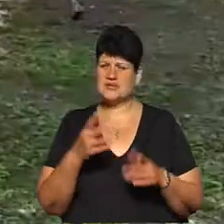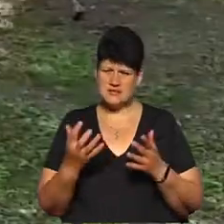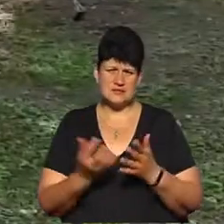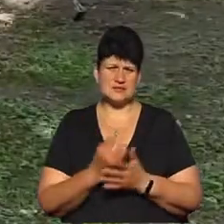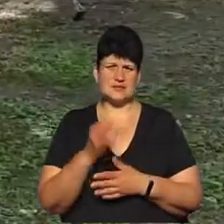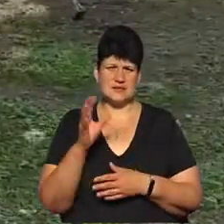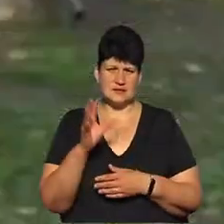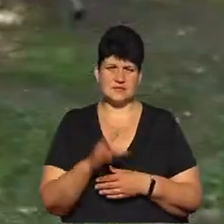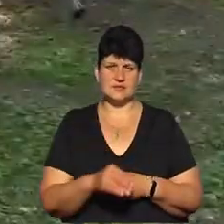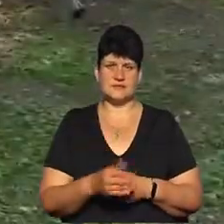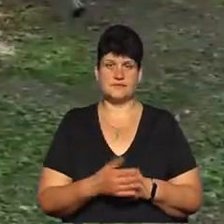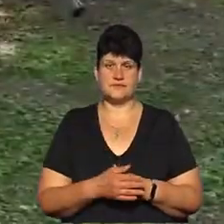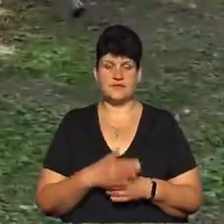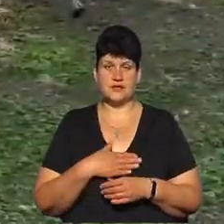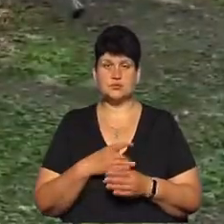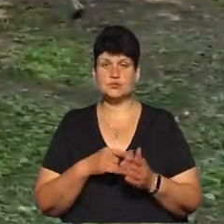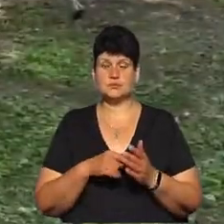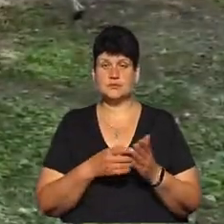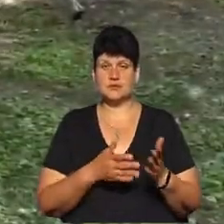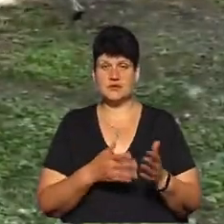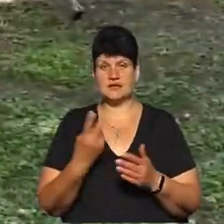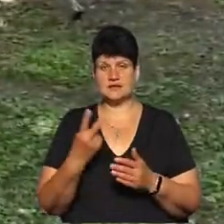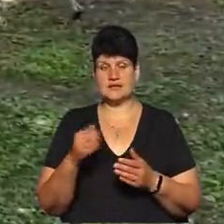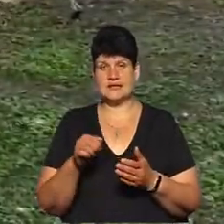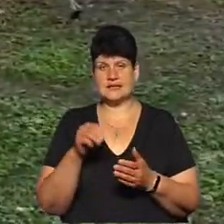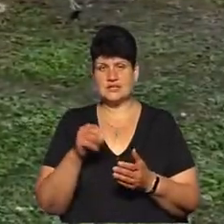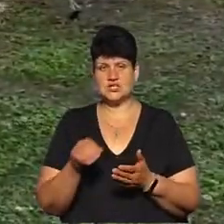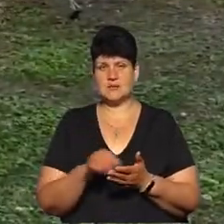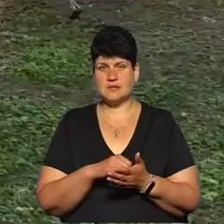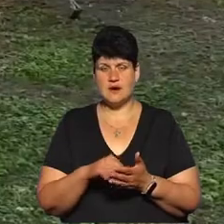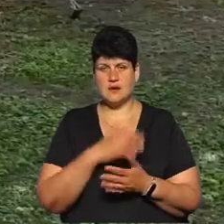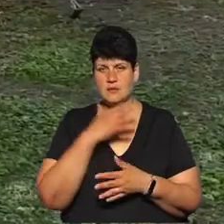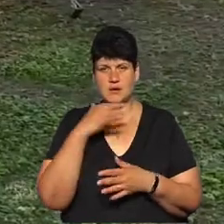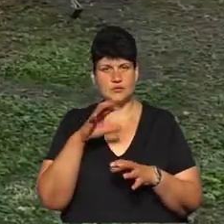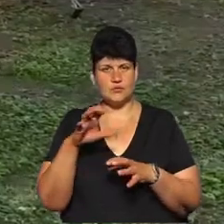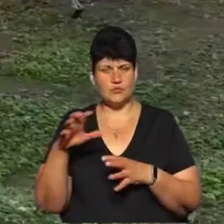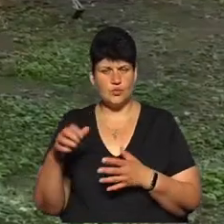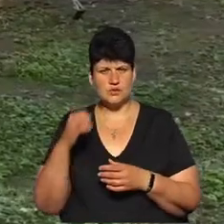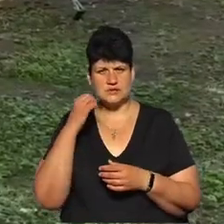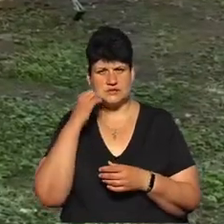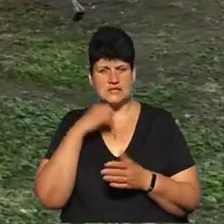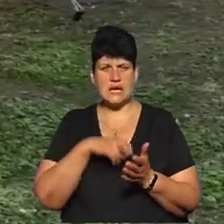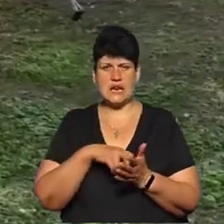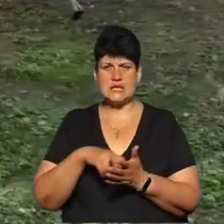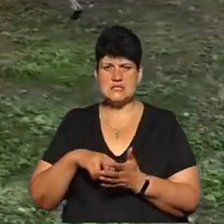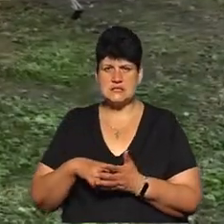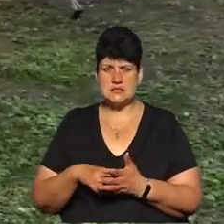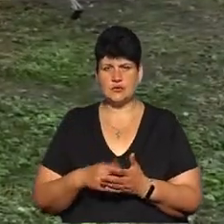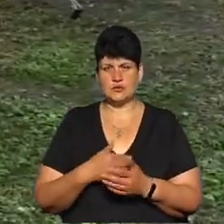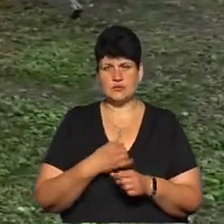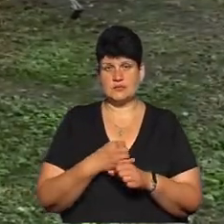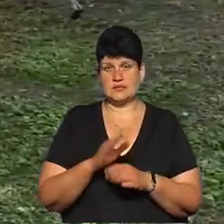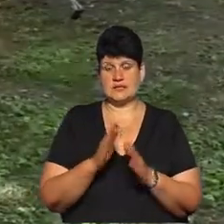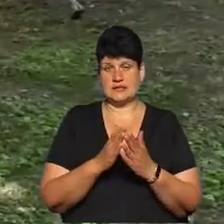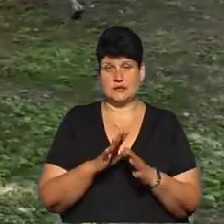міста. Близько 2000 матеріалів, багато фотографій, багато старих листівок. Я хотів зробити книгу, яка була не похожа на